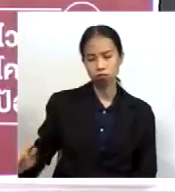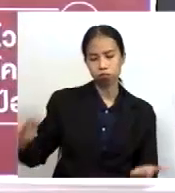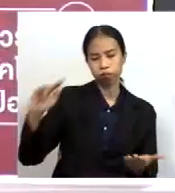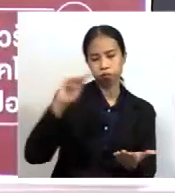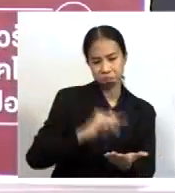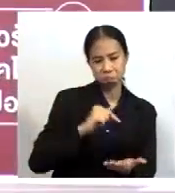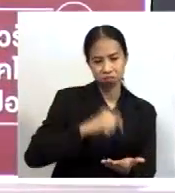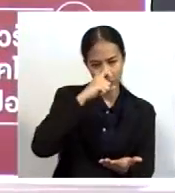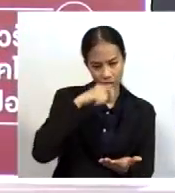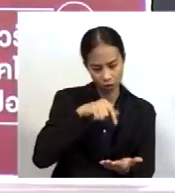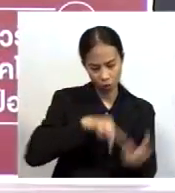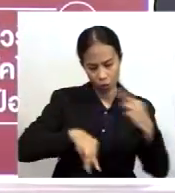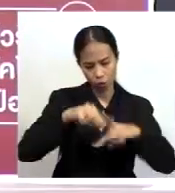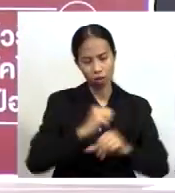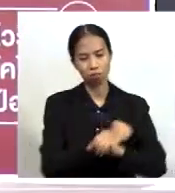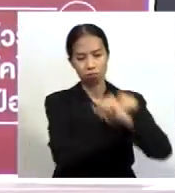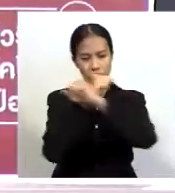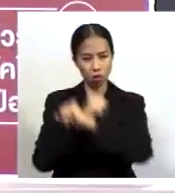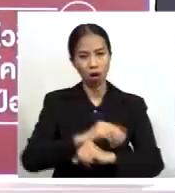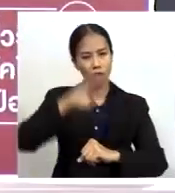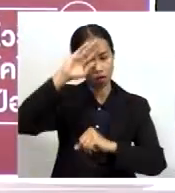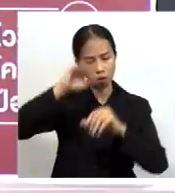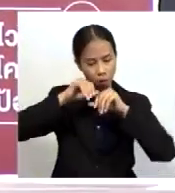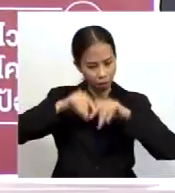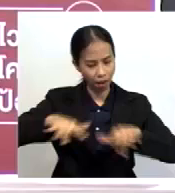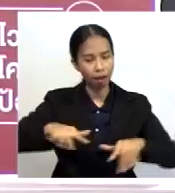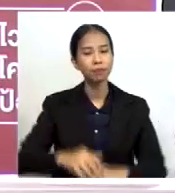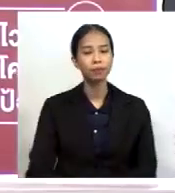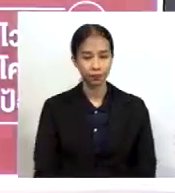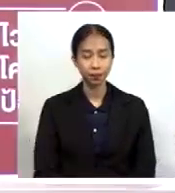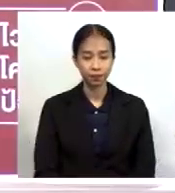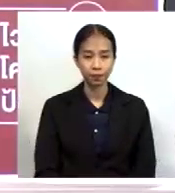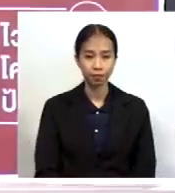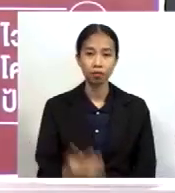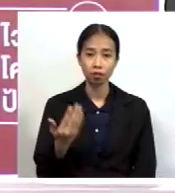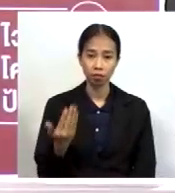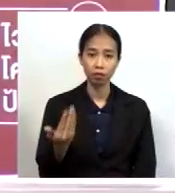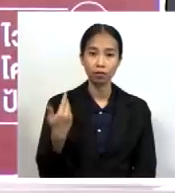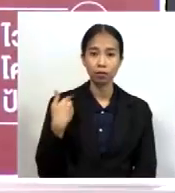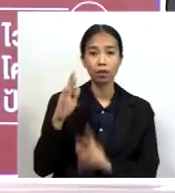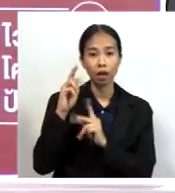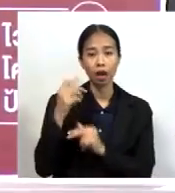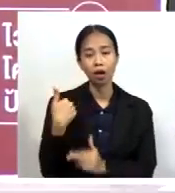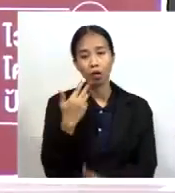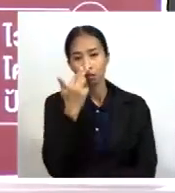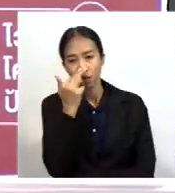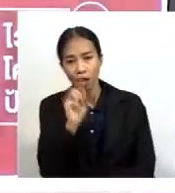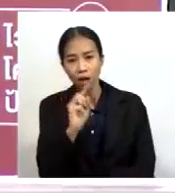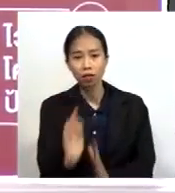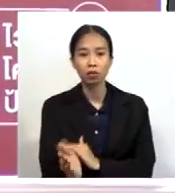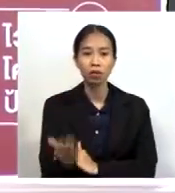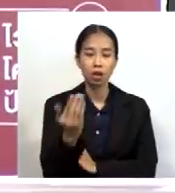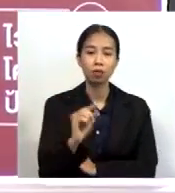อป้องกันการระบาดของโรคภายในประเทศของเรานะครับแต่ได้ข่าวมีเรื่องที่สนุกตั้งแต่เมื่อเช้านะครับ